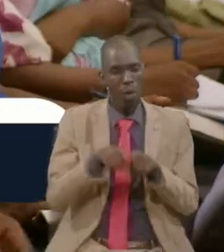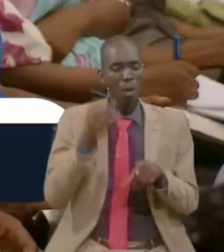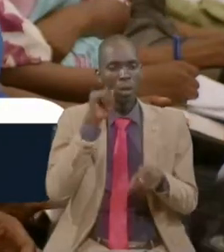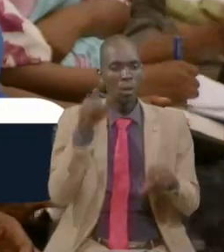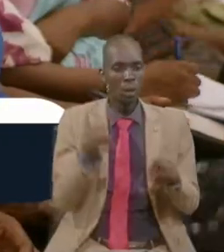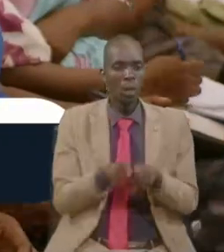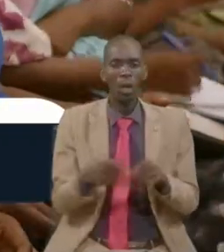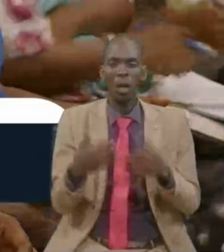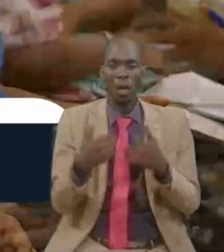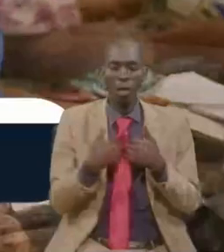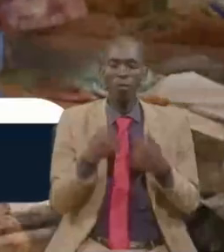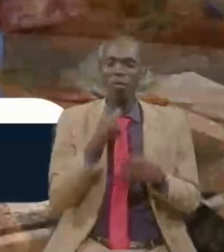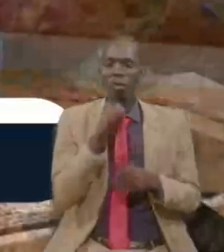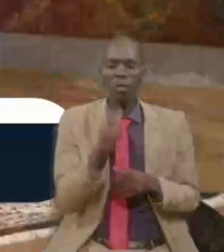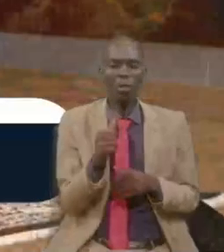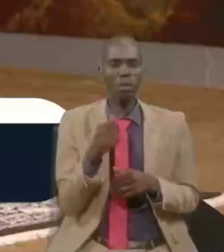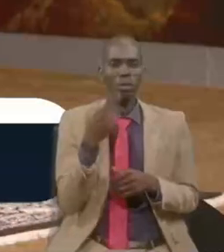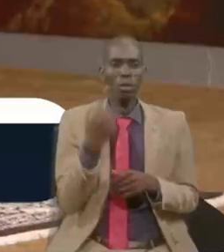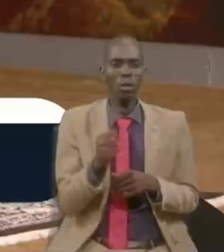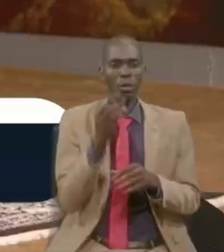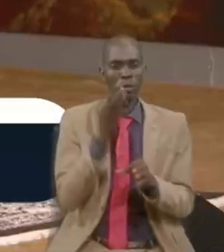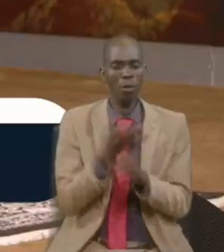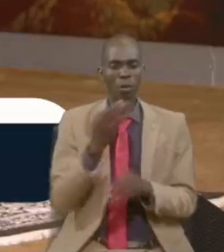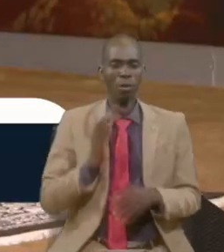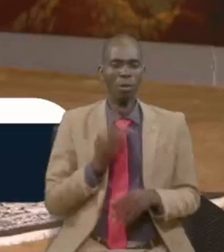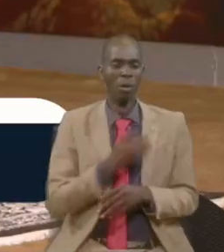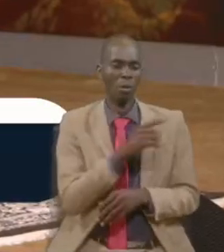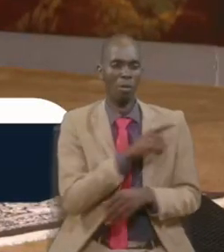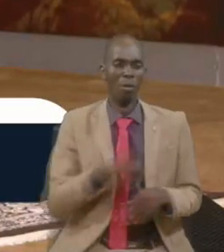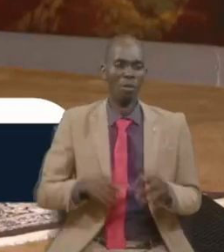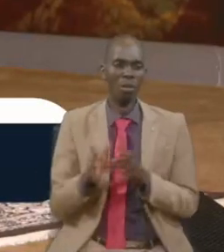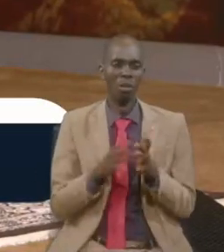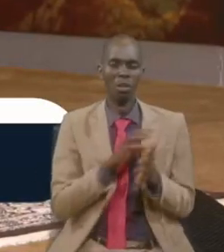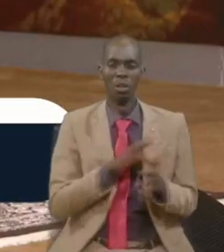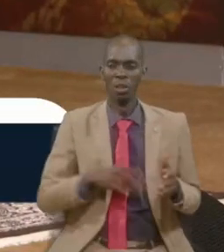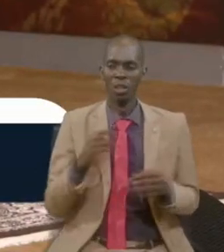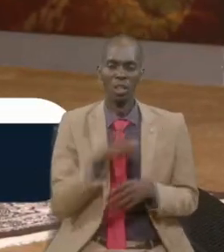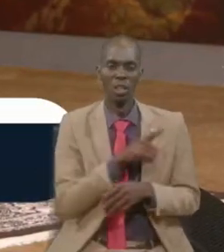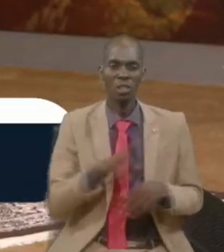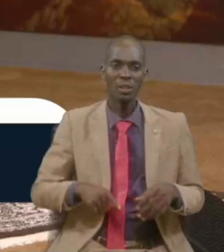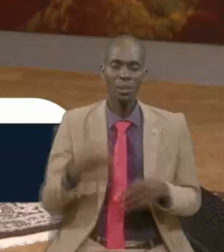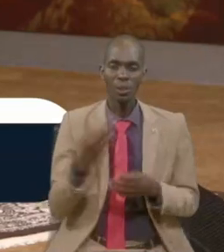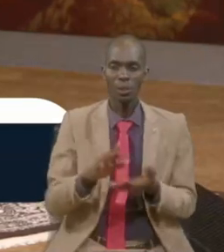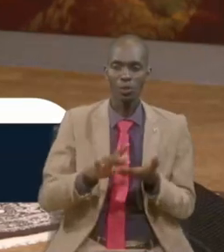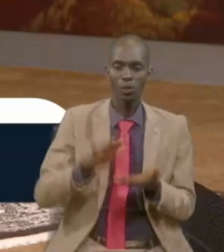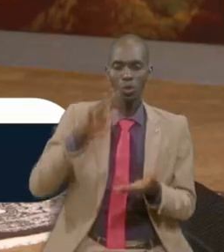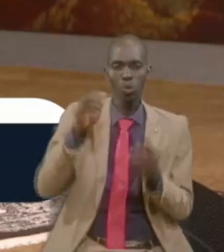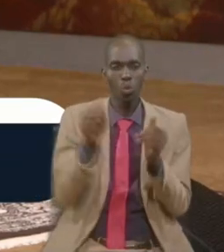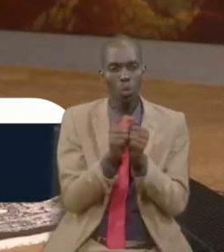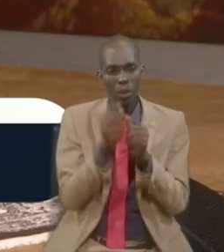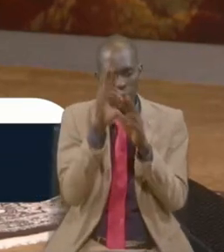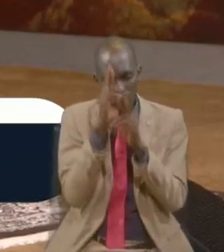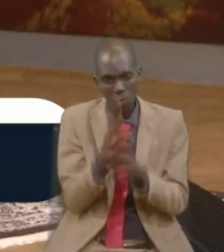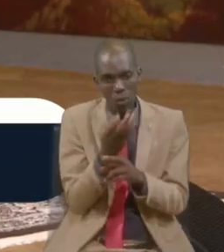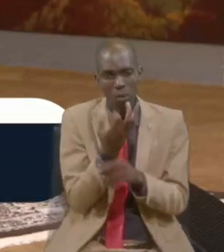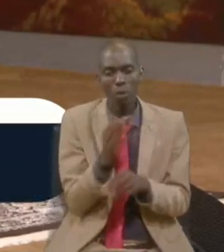foi, frères encore, que votre foi en notre glorieux Seigneur Jésus-Christ soit